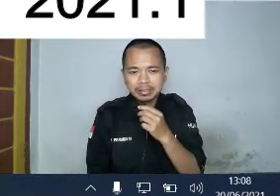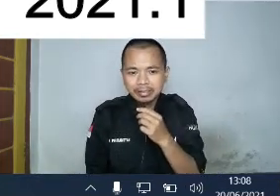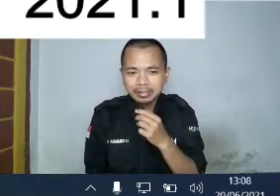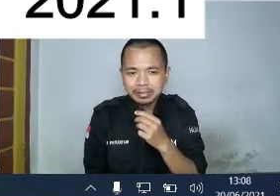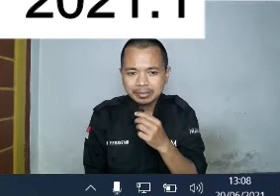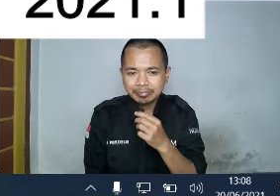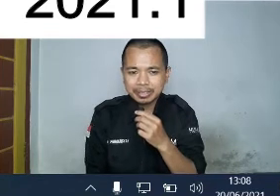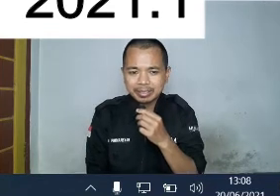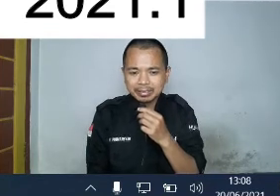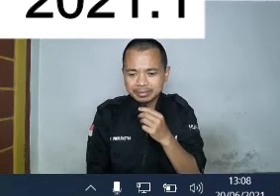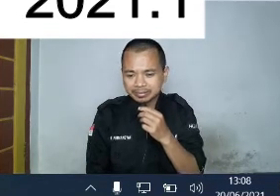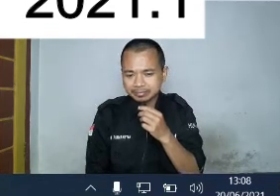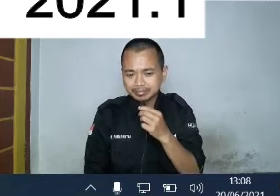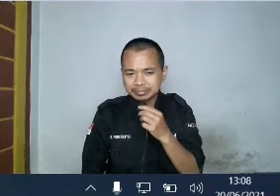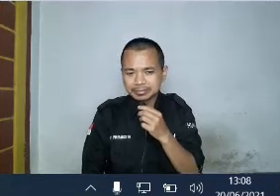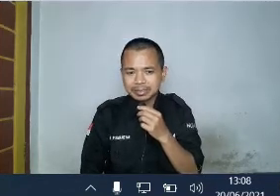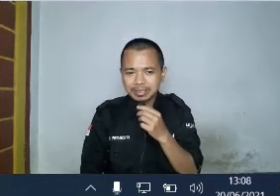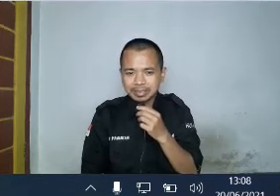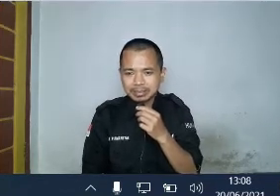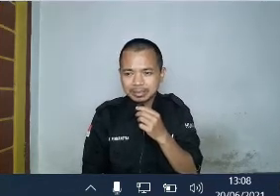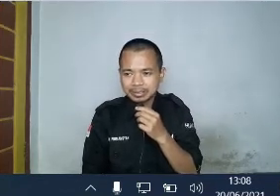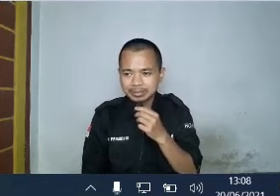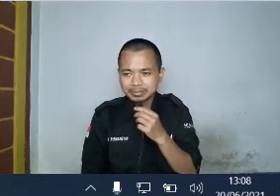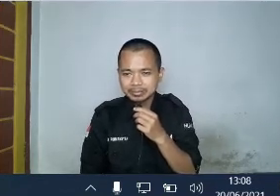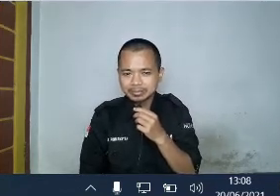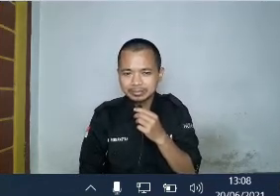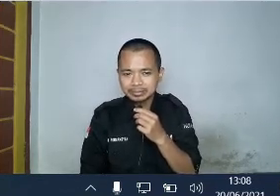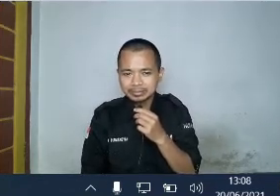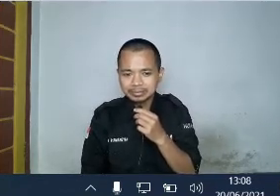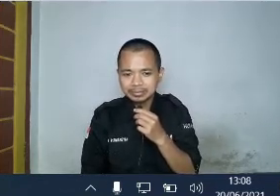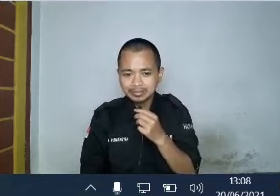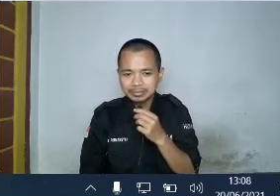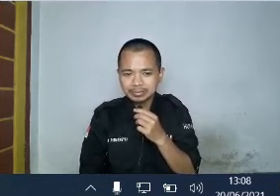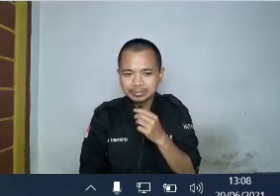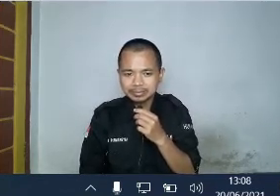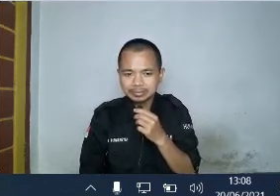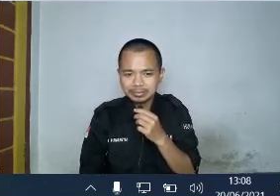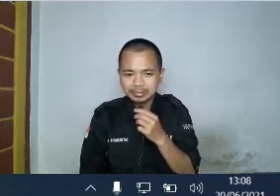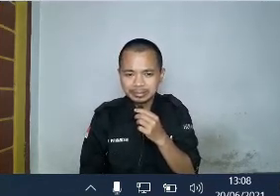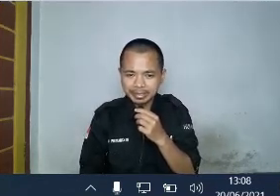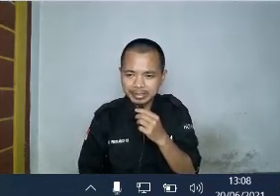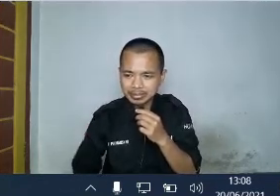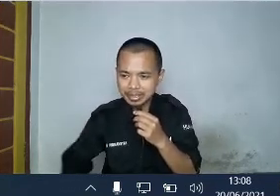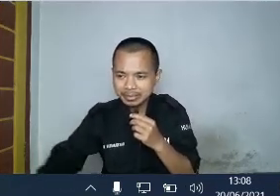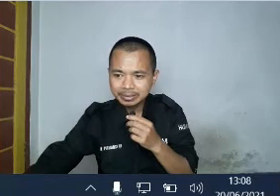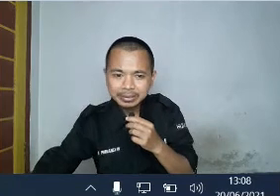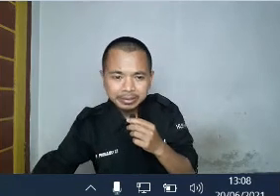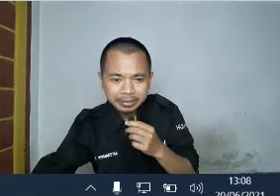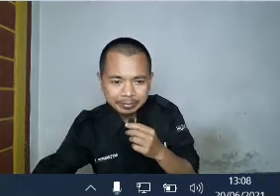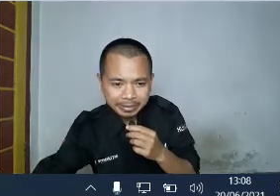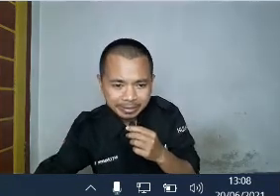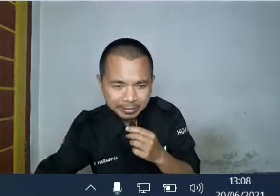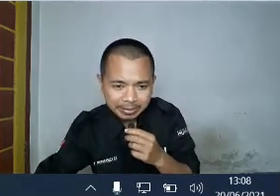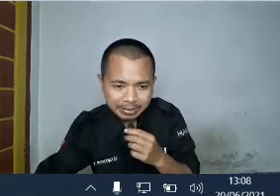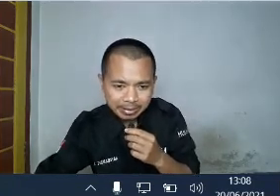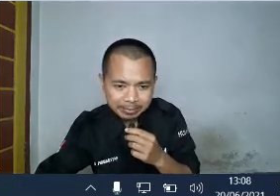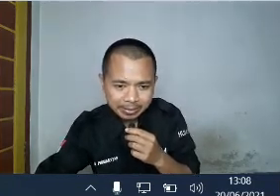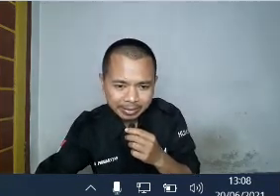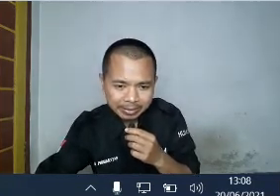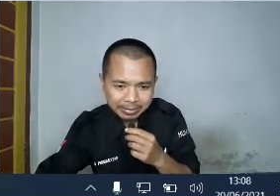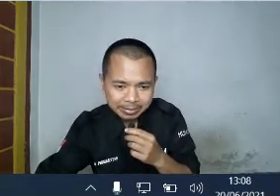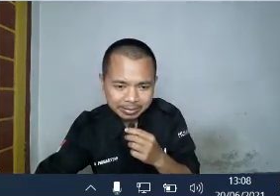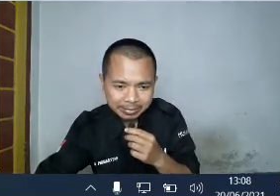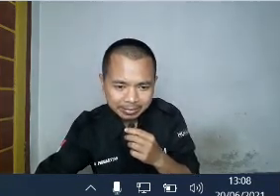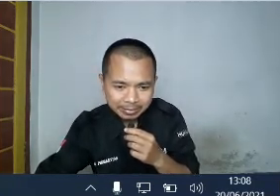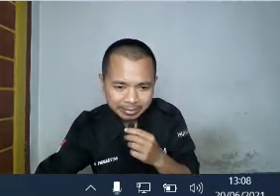Hai Biarin nya agak lama ya The Key sudah kemudian kita ke